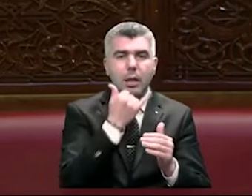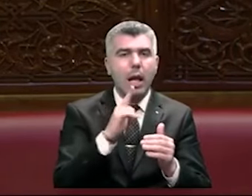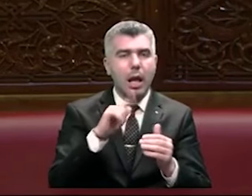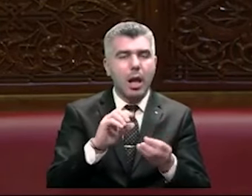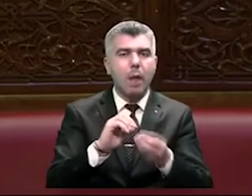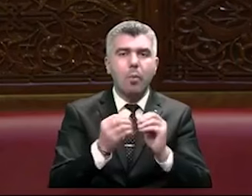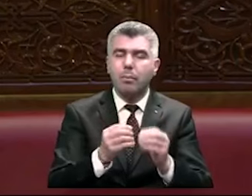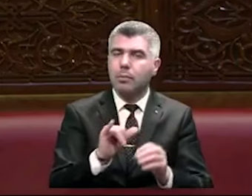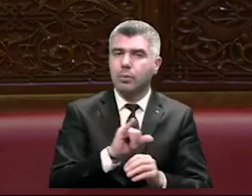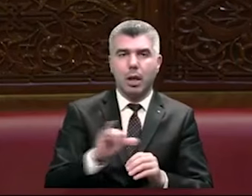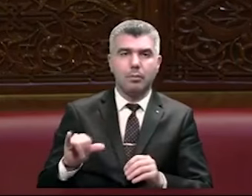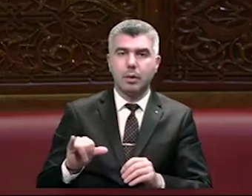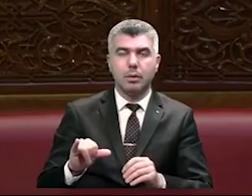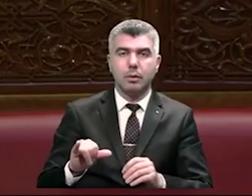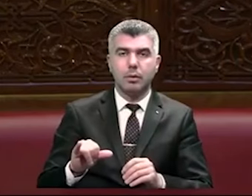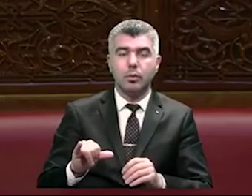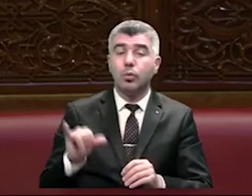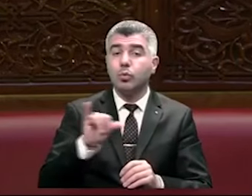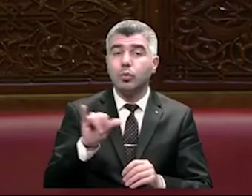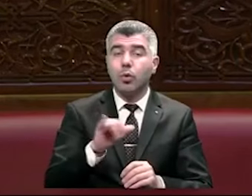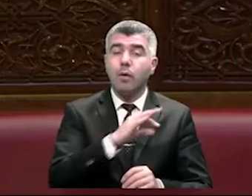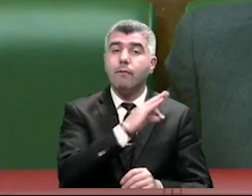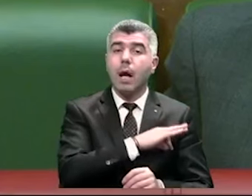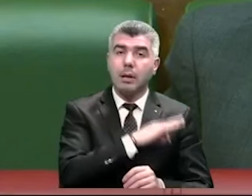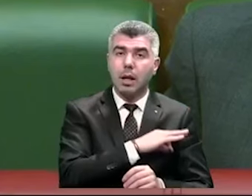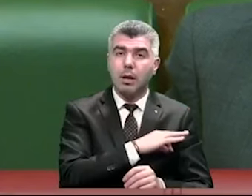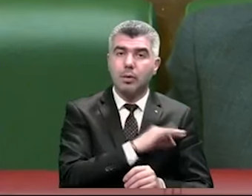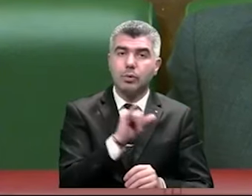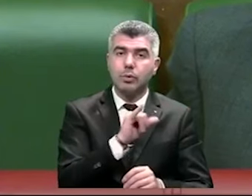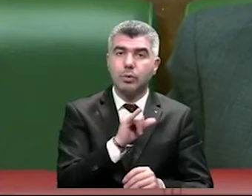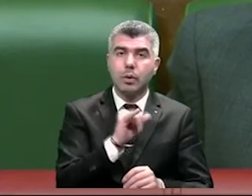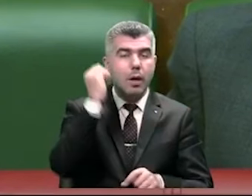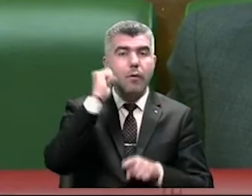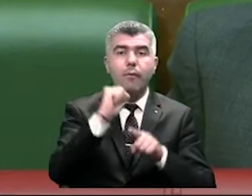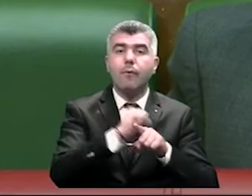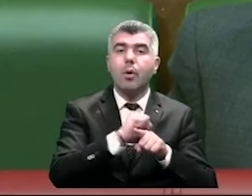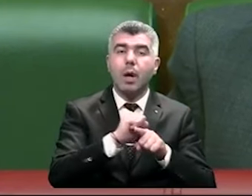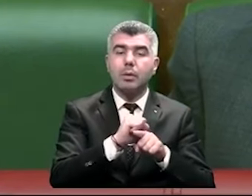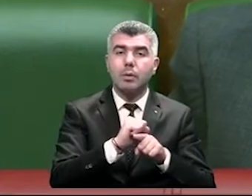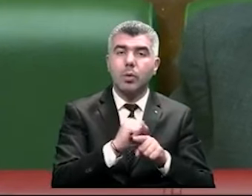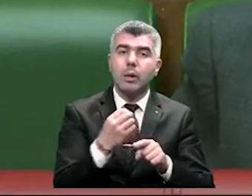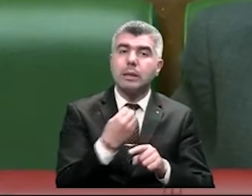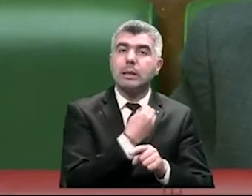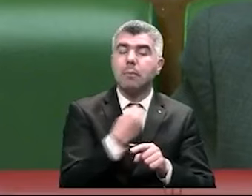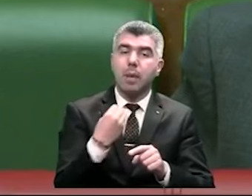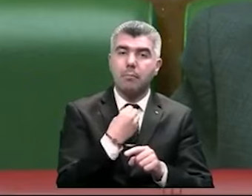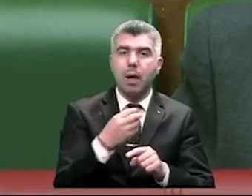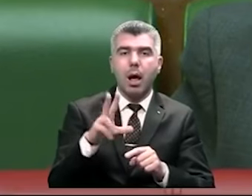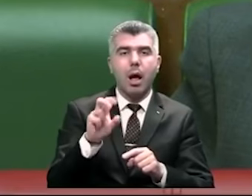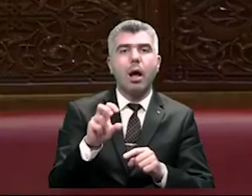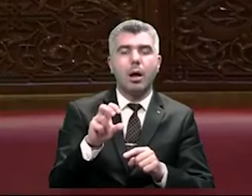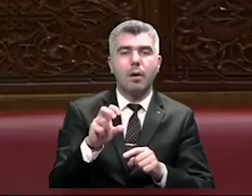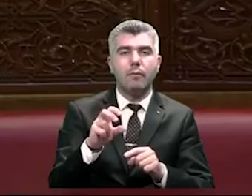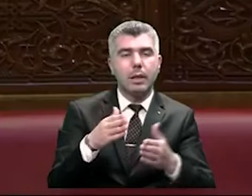ماشي مشكل الغرض ديالنا احنا هو بغينا نكونوا اطباء من الجوده اللي تنعرف في بلادنا